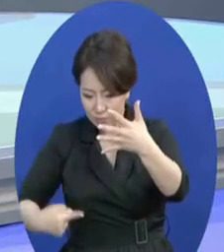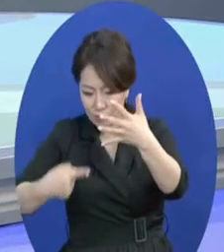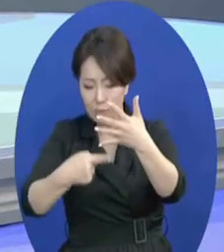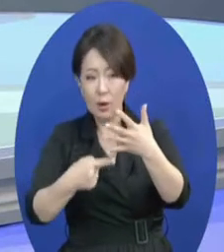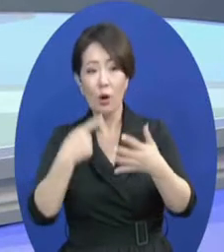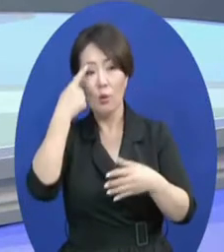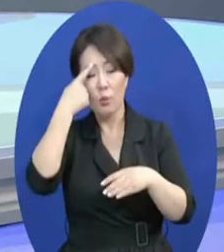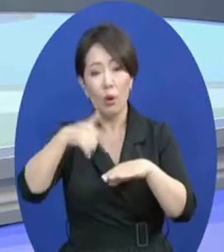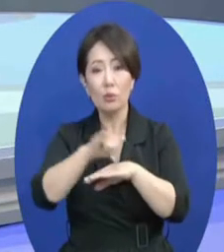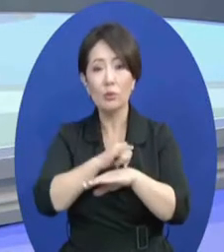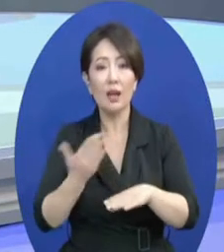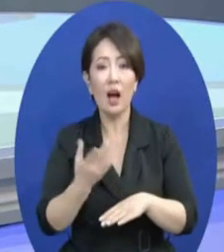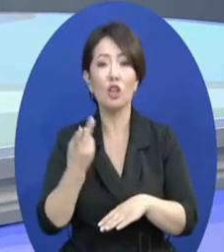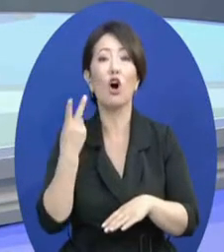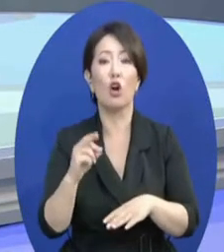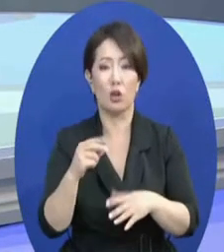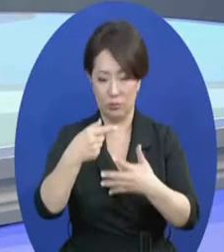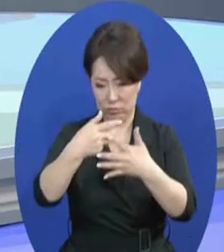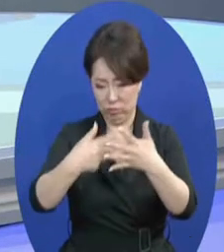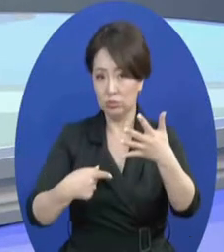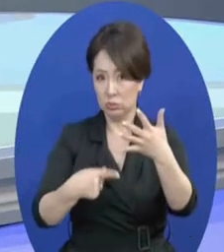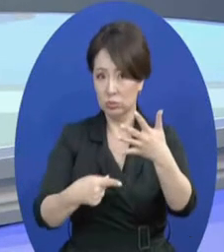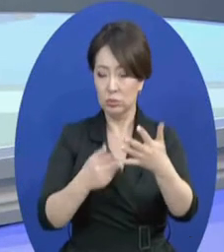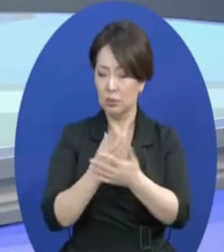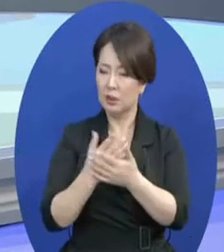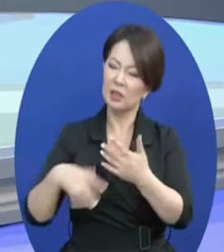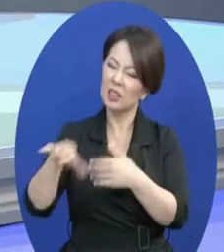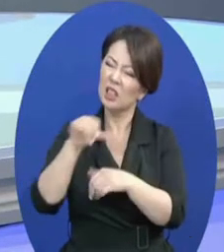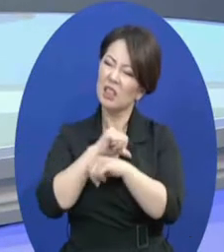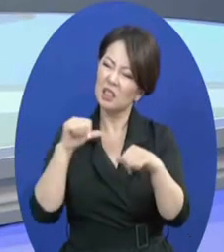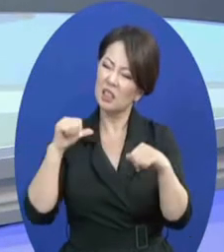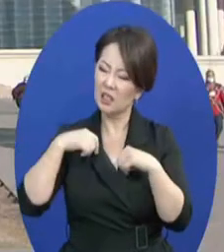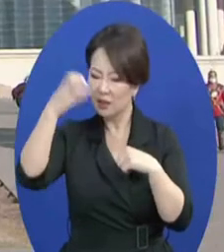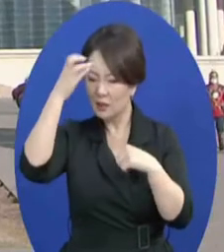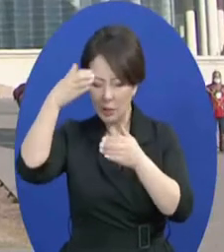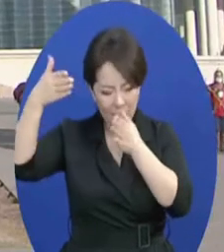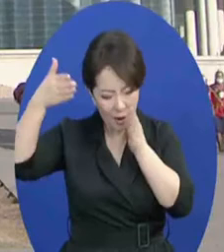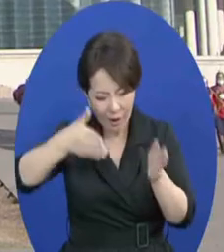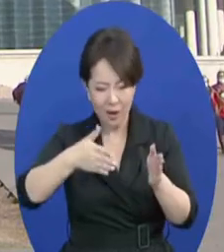иргэдийнхээ ажиндрыг сайжруулах дээшлүүлэхэд төлхөө анхаарахыг хүсэж байна.